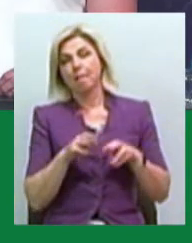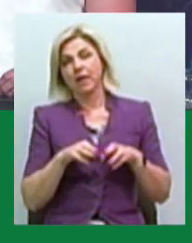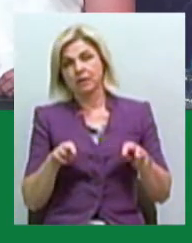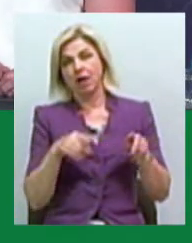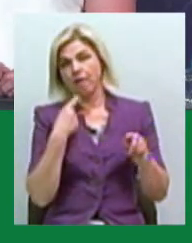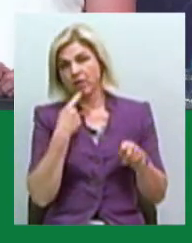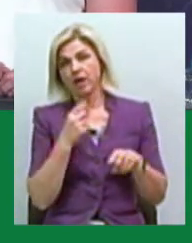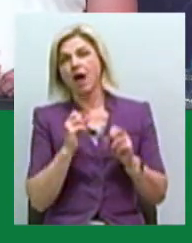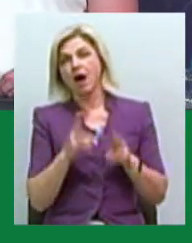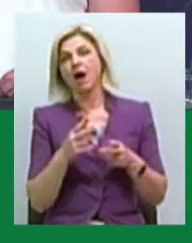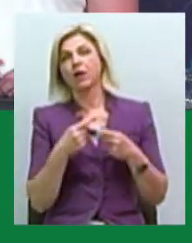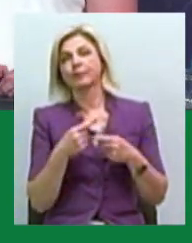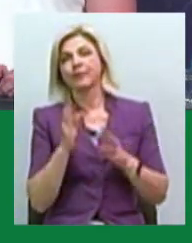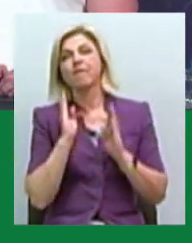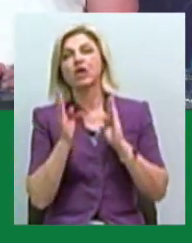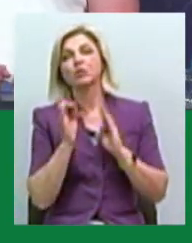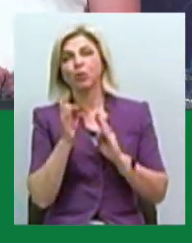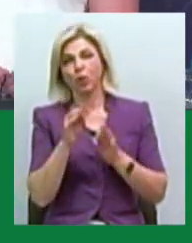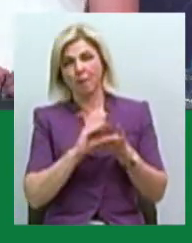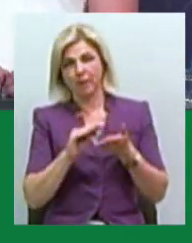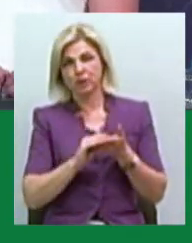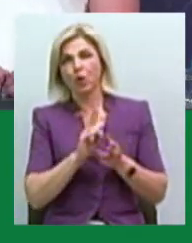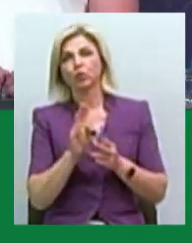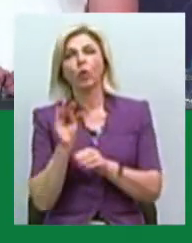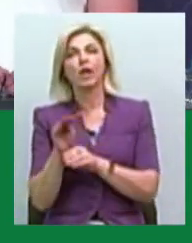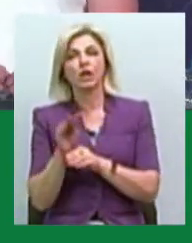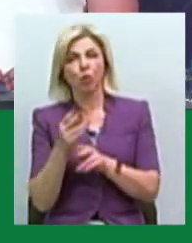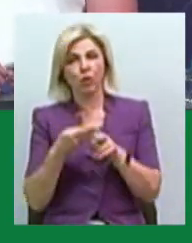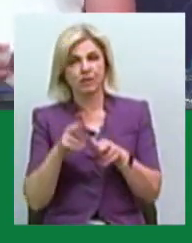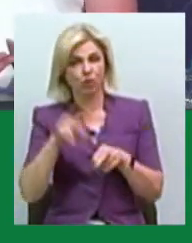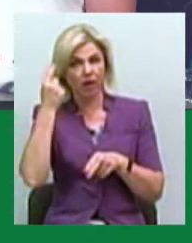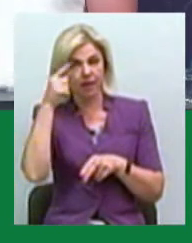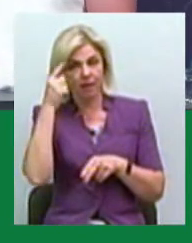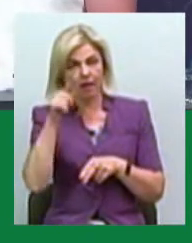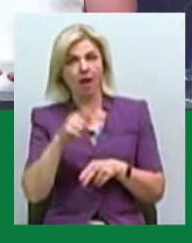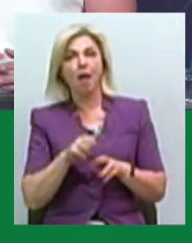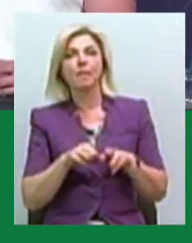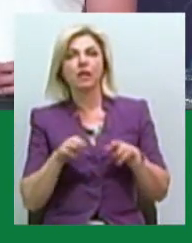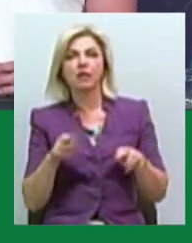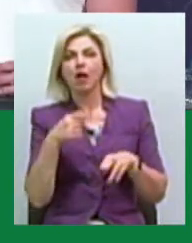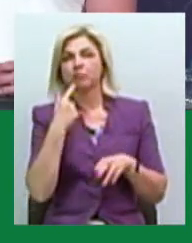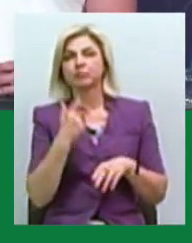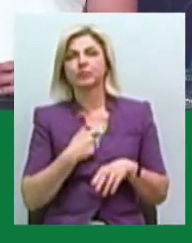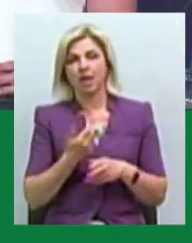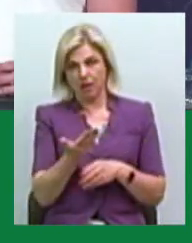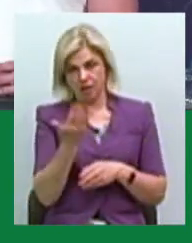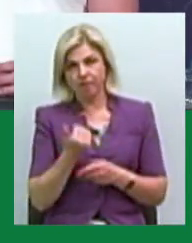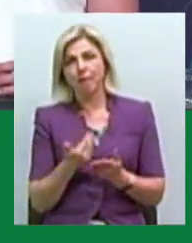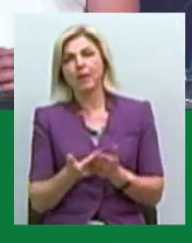звісно, як і деякі дописувачі в Фейсбуці, які критикують цю ідею, він каже, що наведіть приклади ефективного